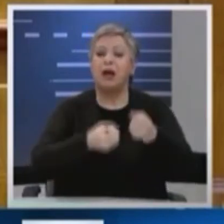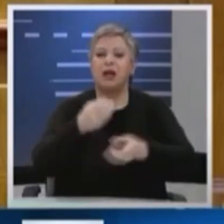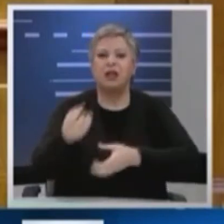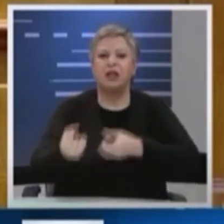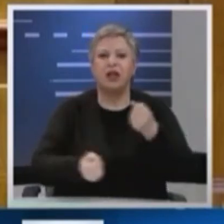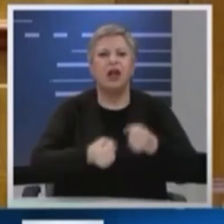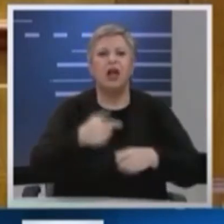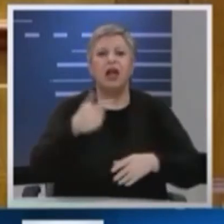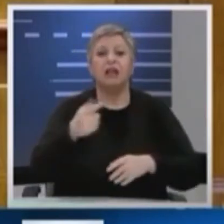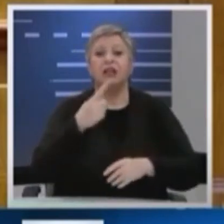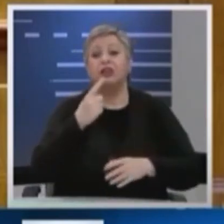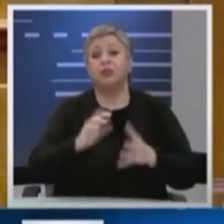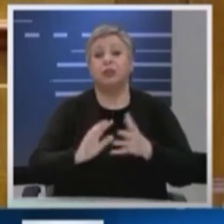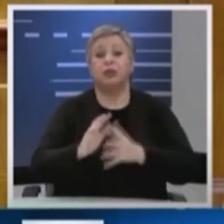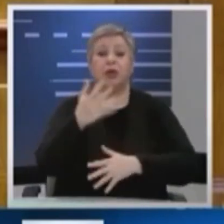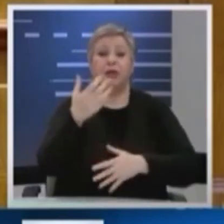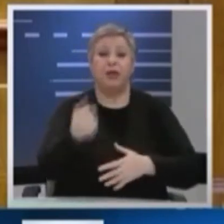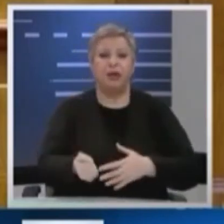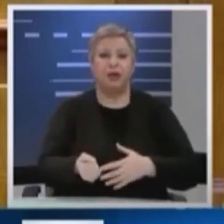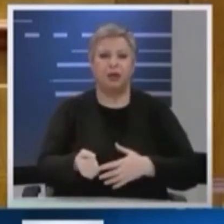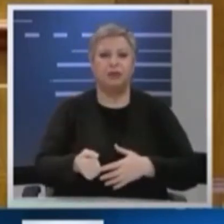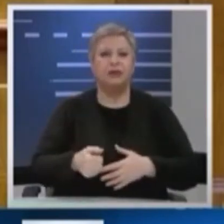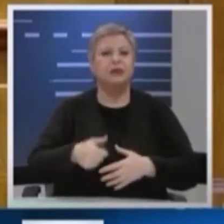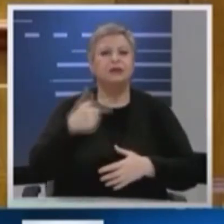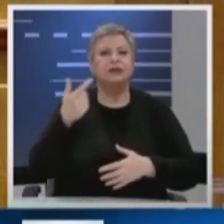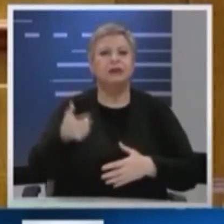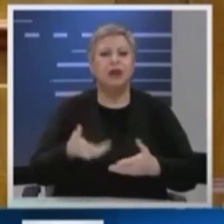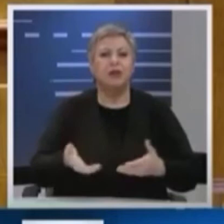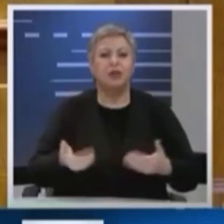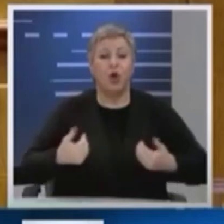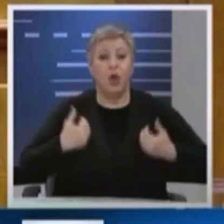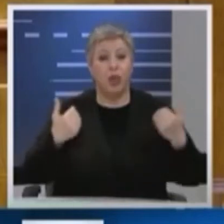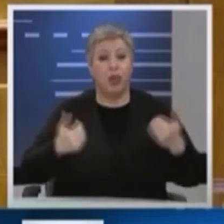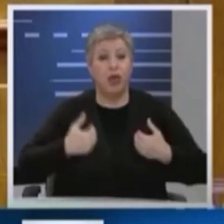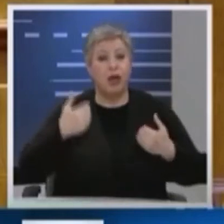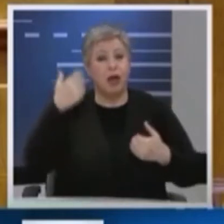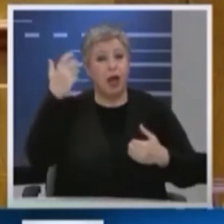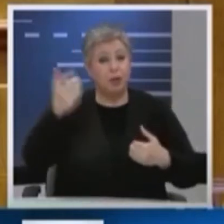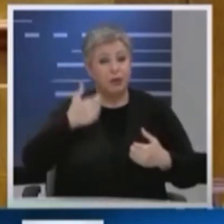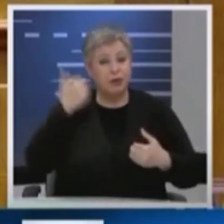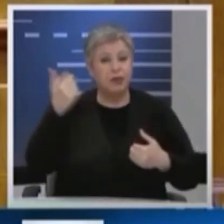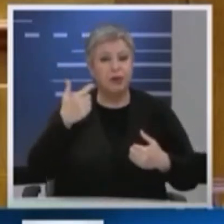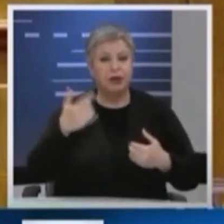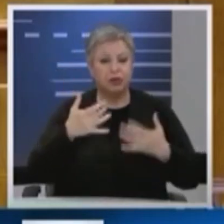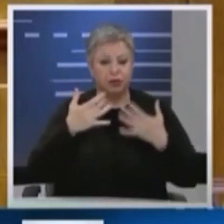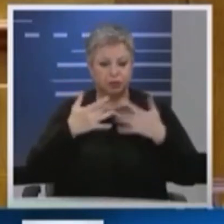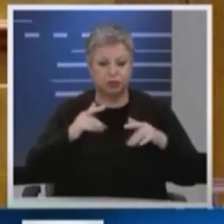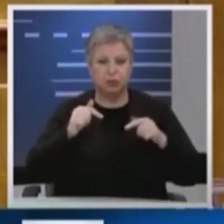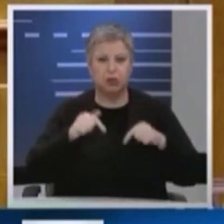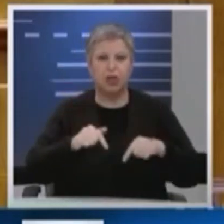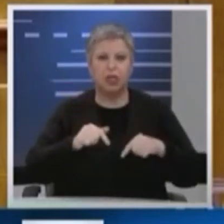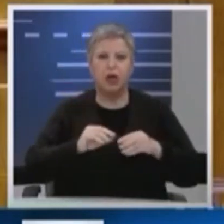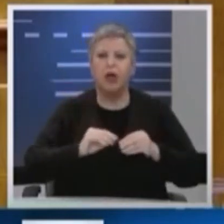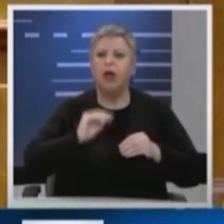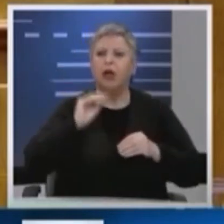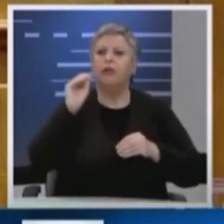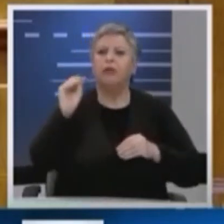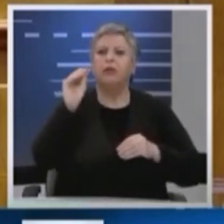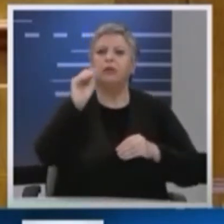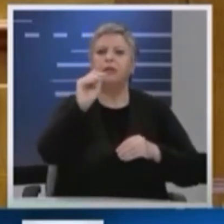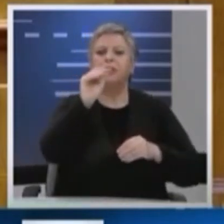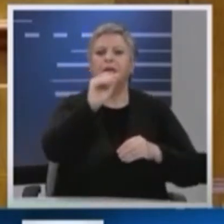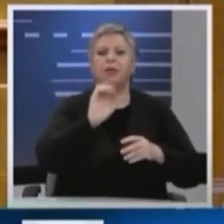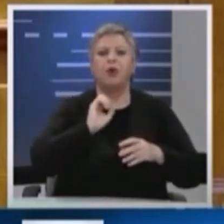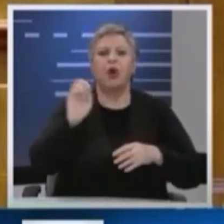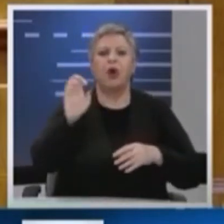ρυθμούς ανάπτυξης μιλάμε? Με το πιο μεγάλο κεφάλαιο της χώρας, τους νέους επιστήμονες να την εγκαταλείπουν σε μια εποχή που το κύριο βάρος πρέπει